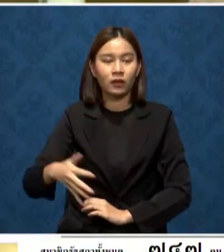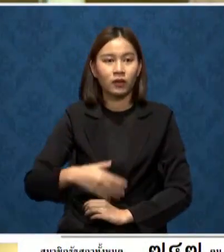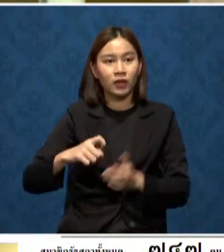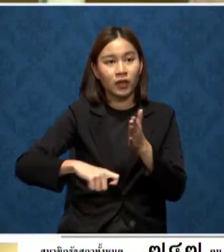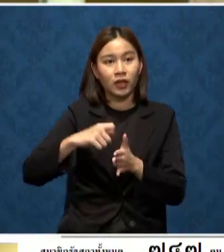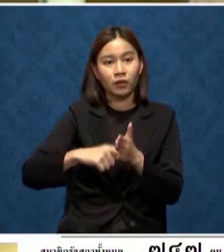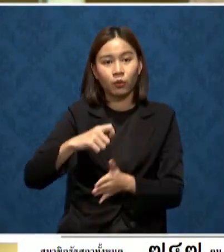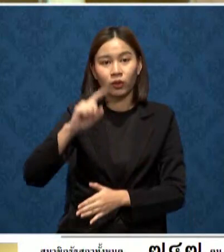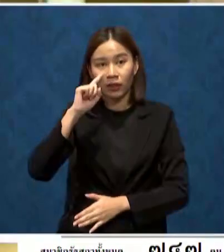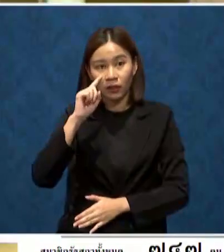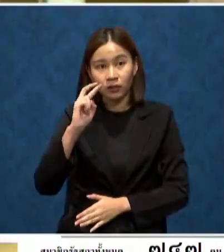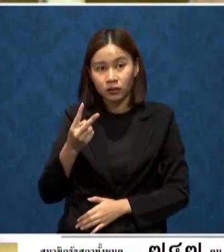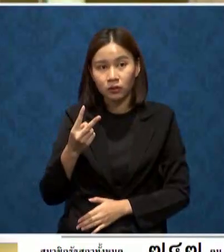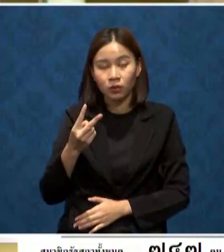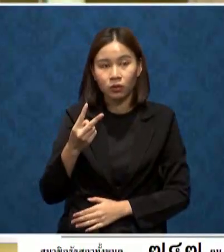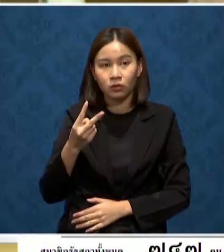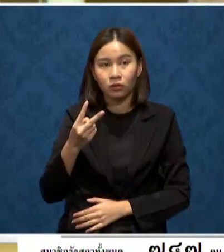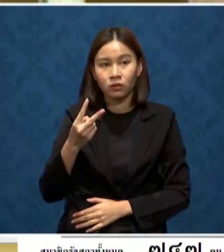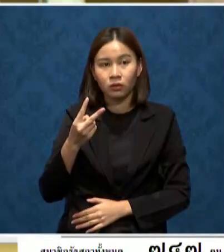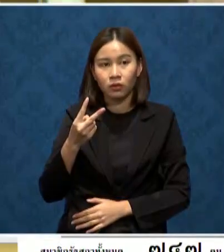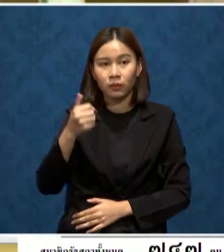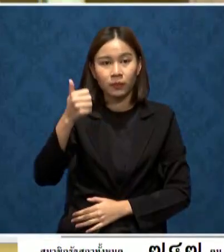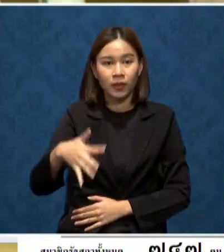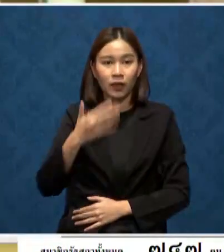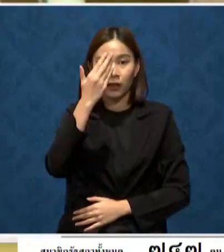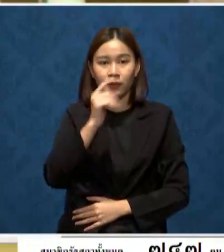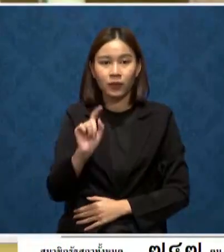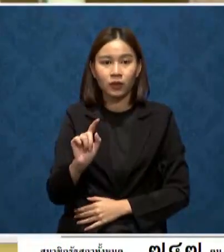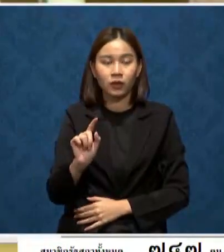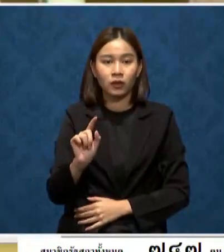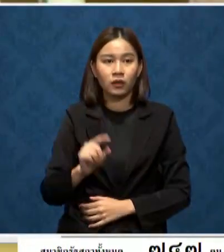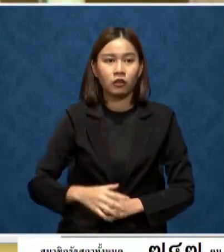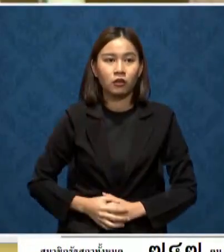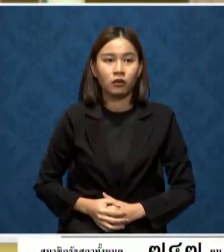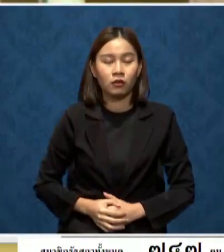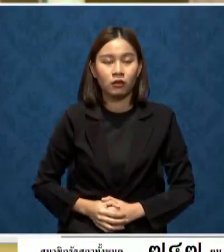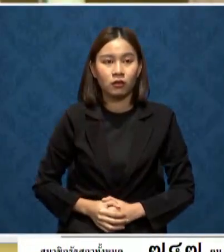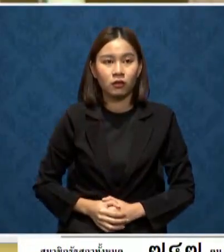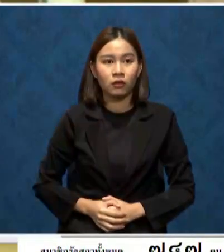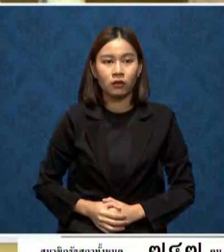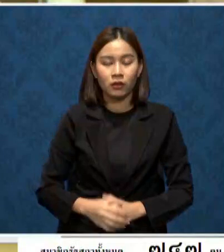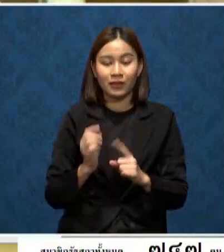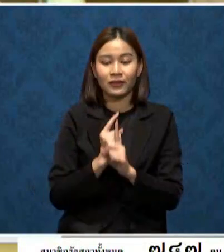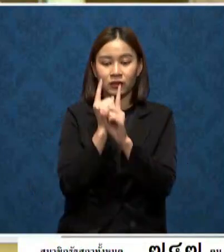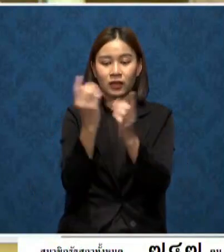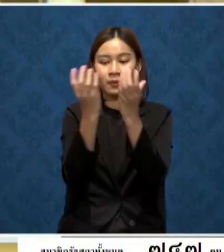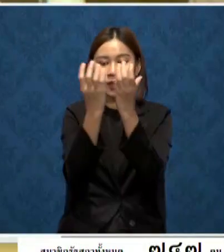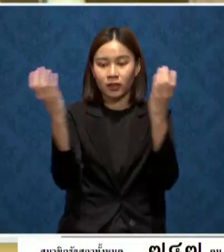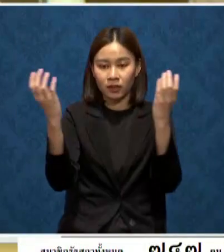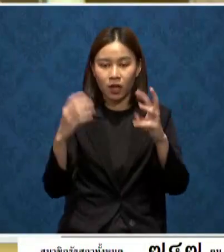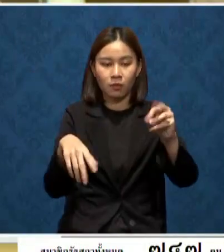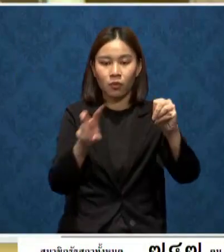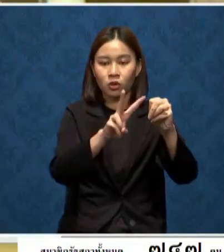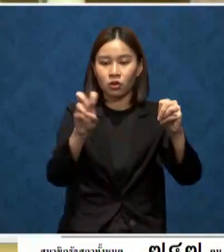ตุผลที่เสนอสรมในรอบแรกไม่ได้นะครับก็ด้วยรัฐธรรรูญมาตา